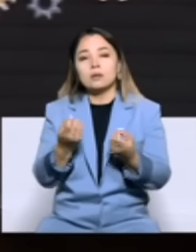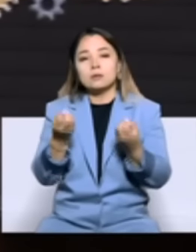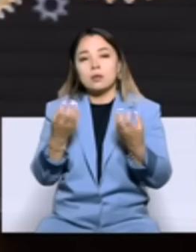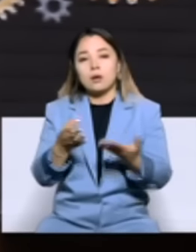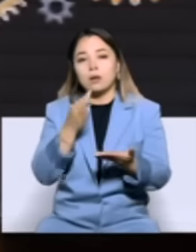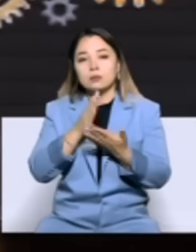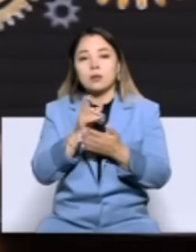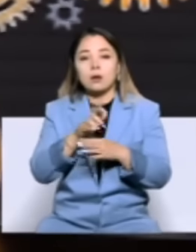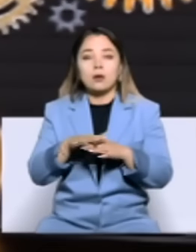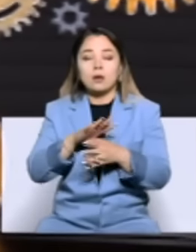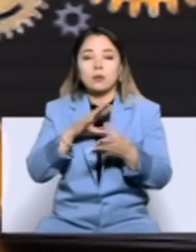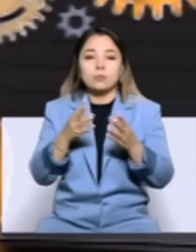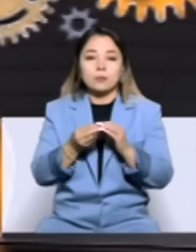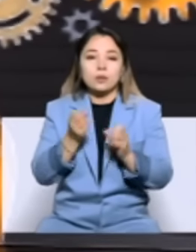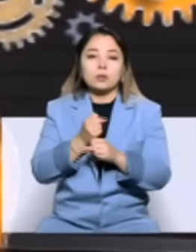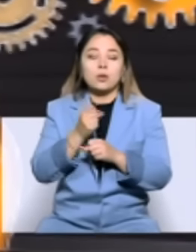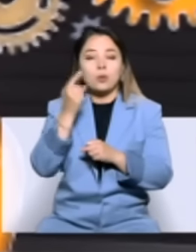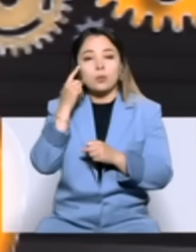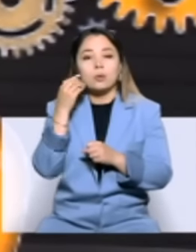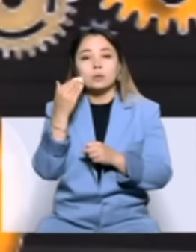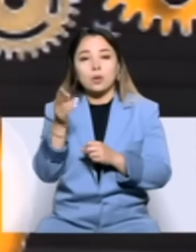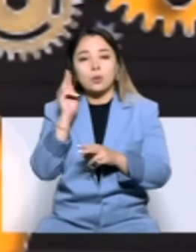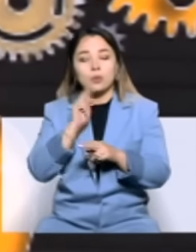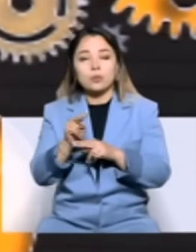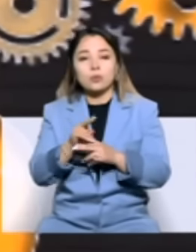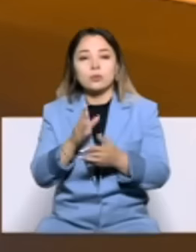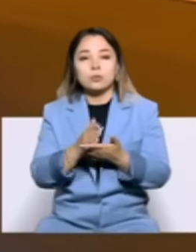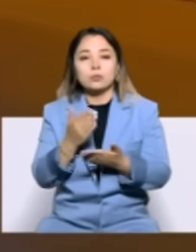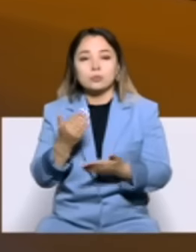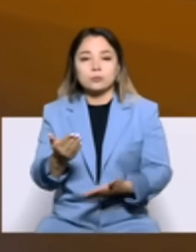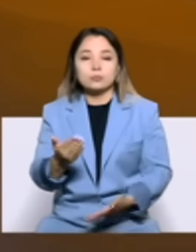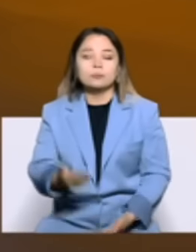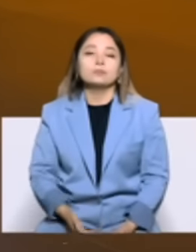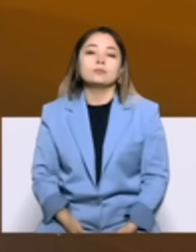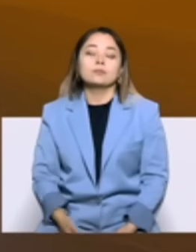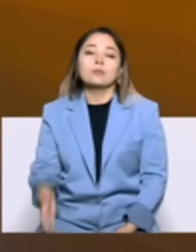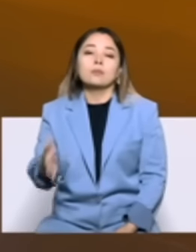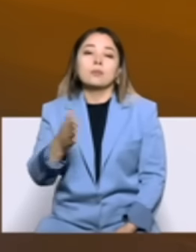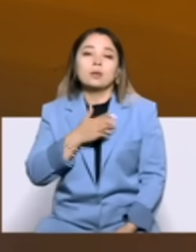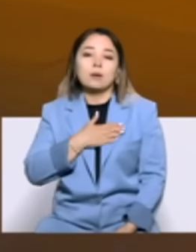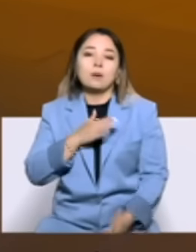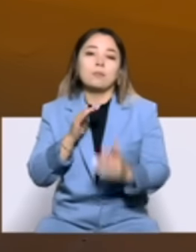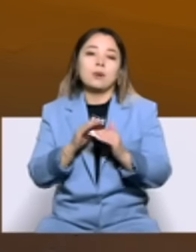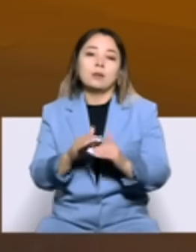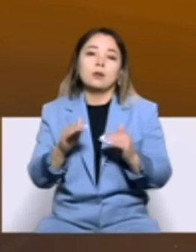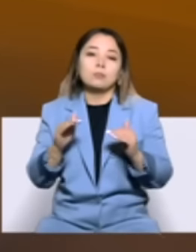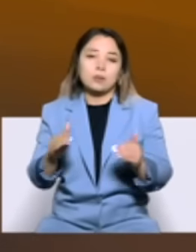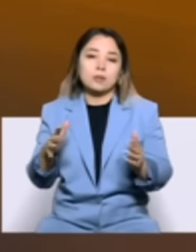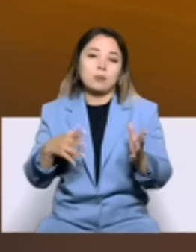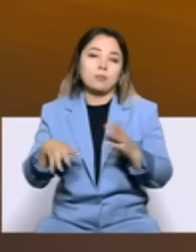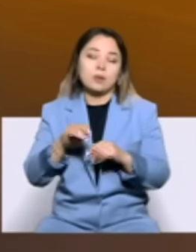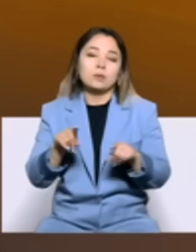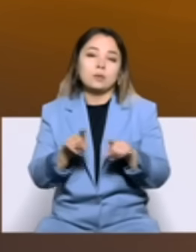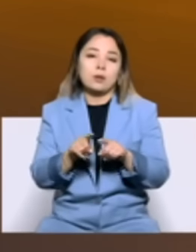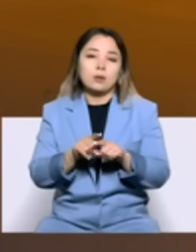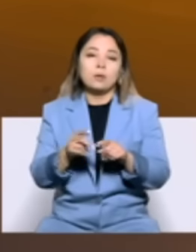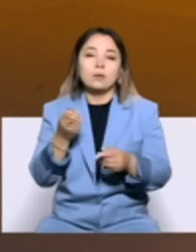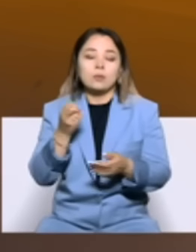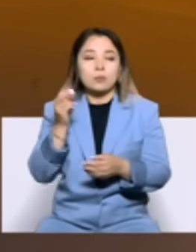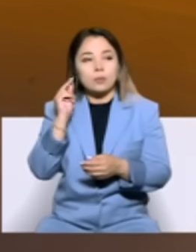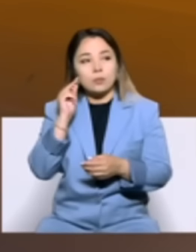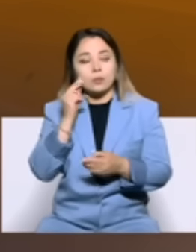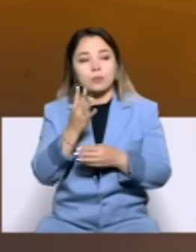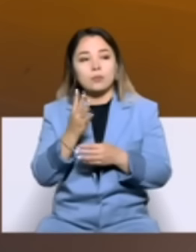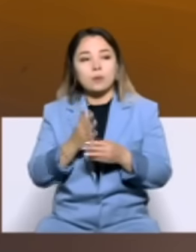айтқанда қалыптан шығып ойлауға үйрету. Біз балаларымызды бәрібір баға үшін